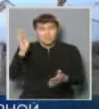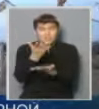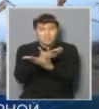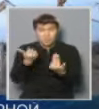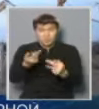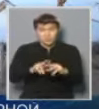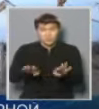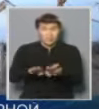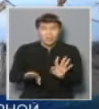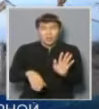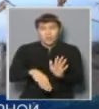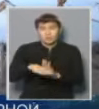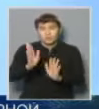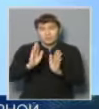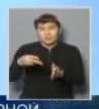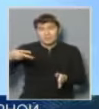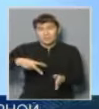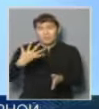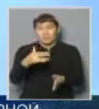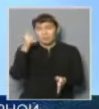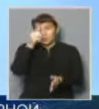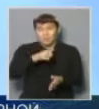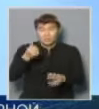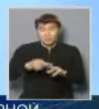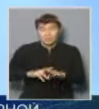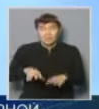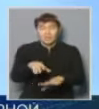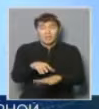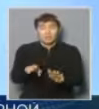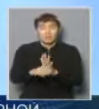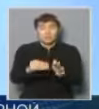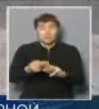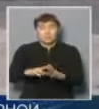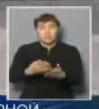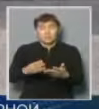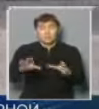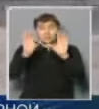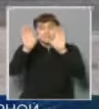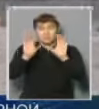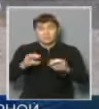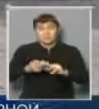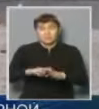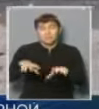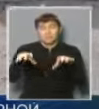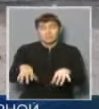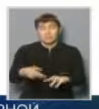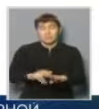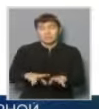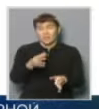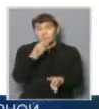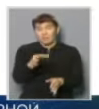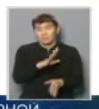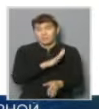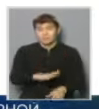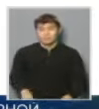ловит. Ситуация улучшится только к 2025 году. Депутаты заметили актуальность законопроекта, и председатель мажилиса тоже высказался